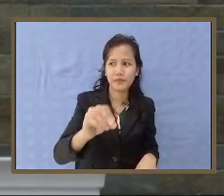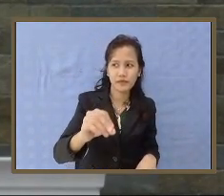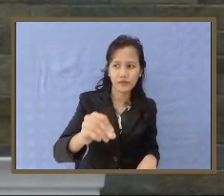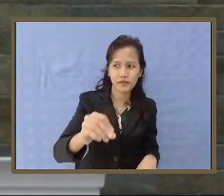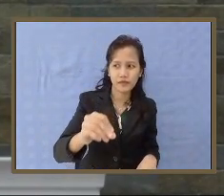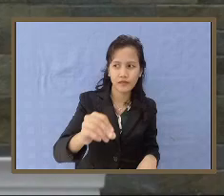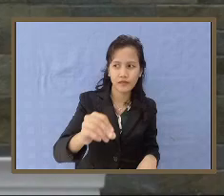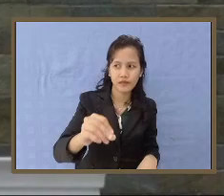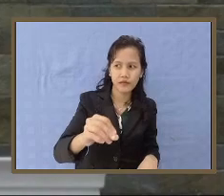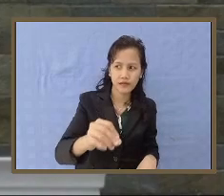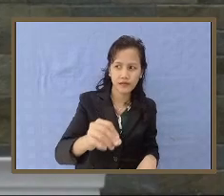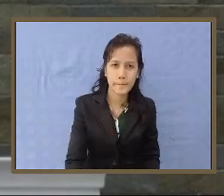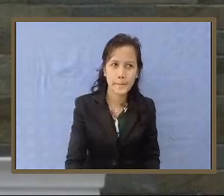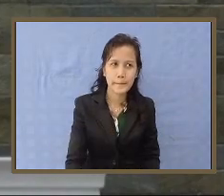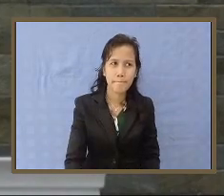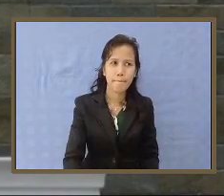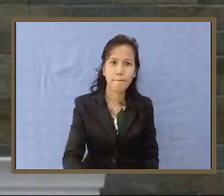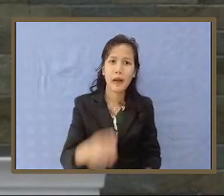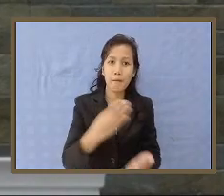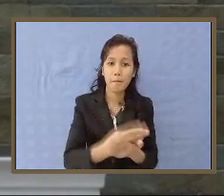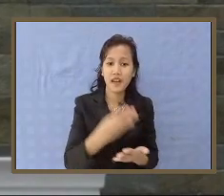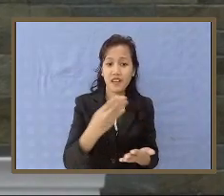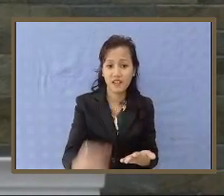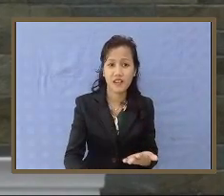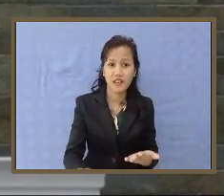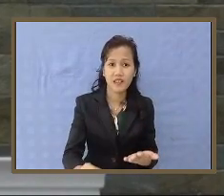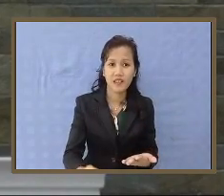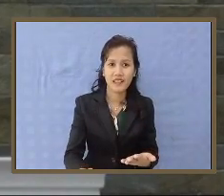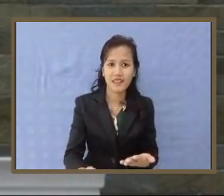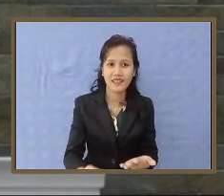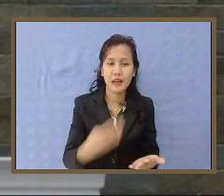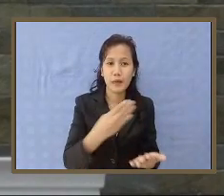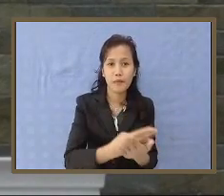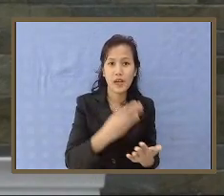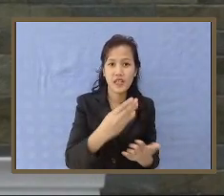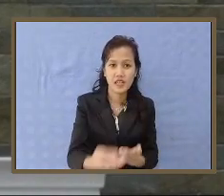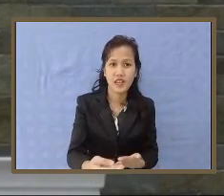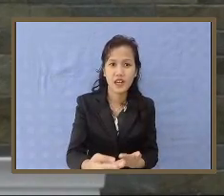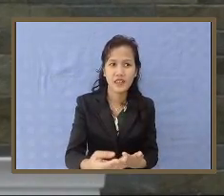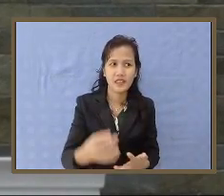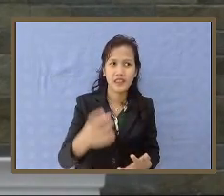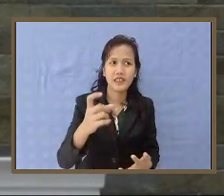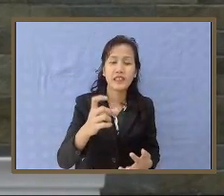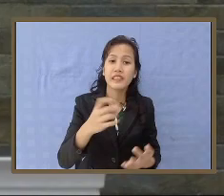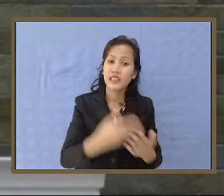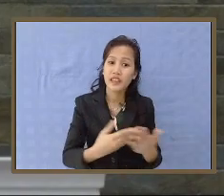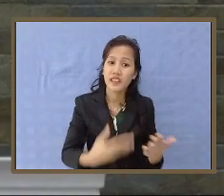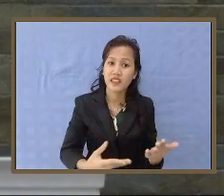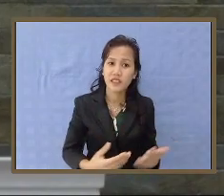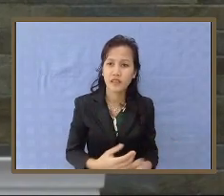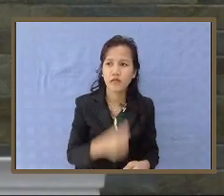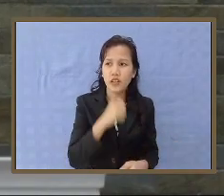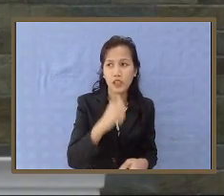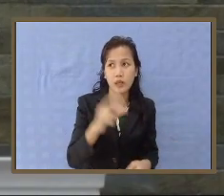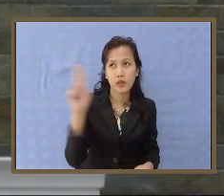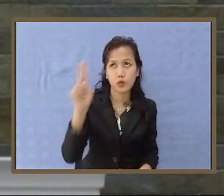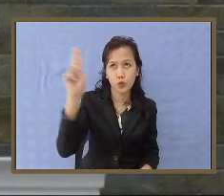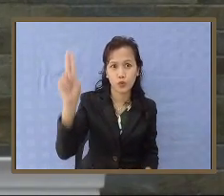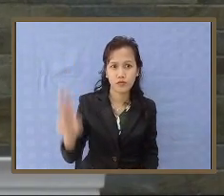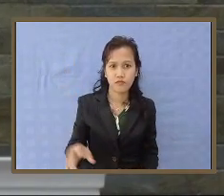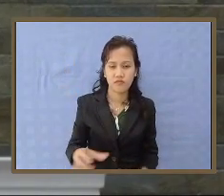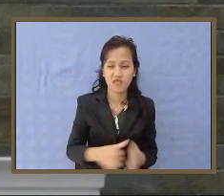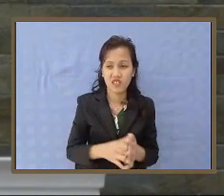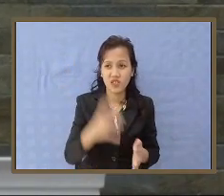na lalagyan nyo ng sapatos, tapos sabitan nyo ng mga damit nyo, mga labahin, doon nyo tira. See that? Kaya walang